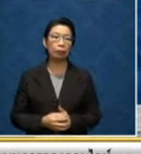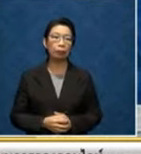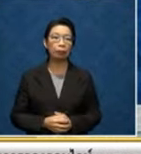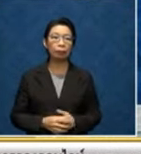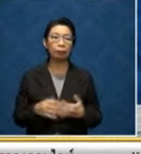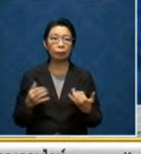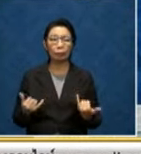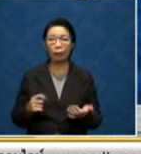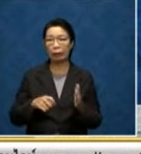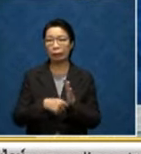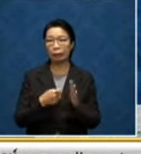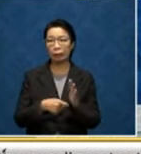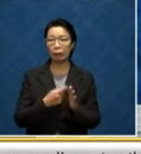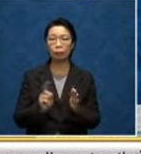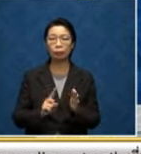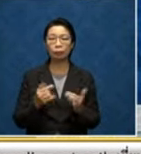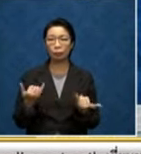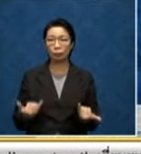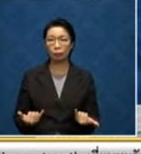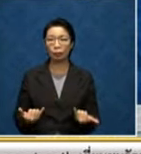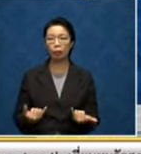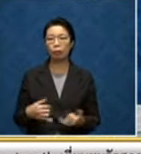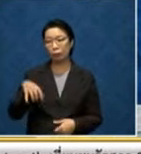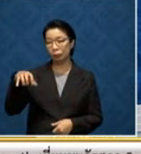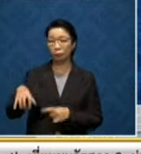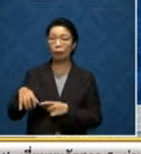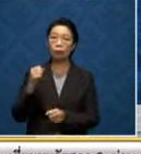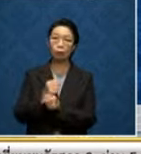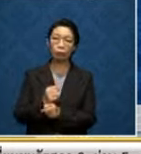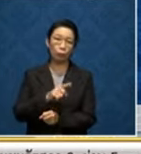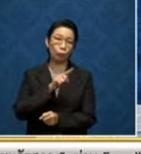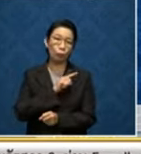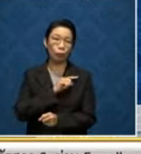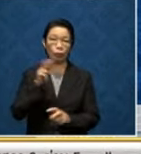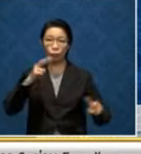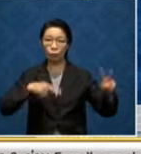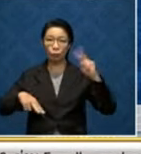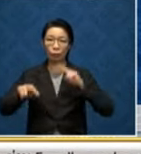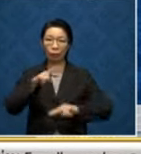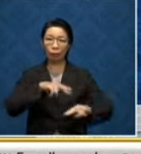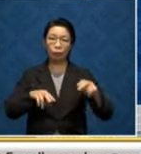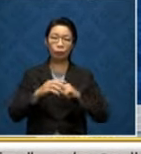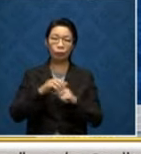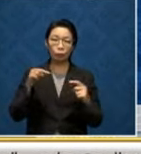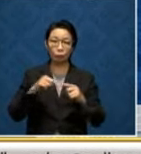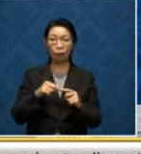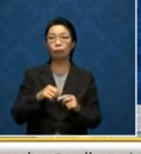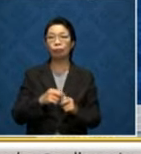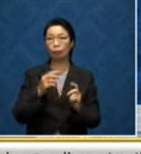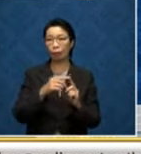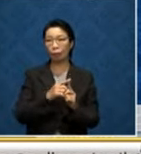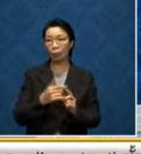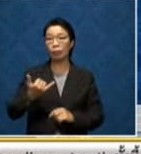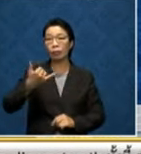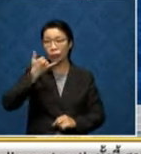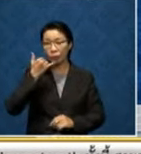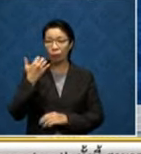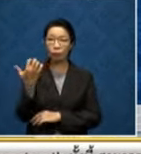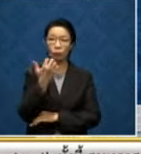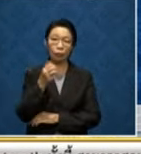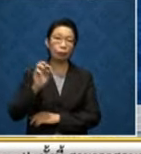เนื่องด้วยภารกิจขององค์กรคือการกำกับดูแลการประกอบกิจการโทรคมนาคมในข้อที่ 4การจัดให้มีบริการ